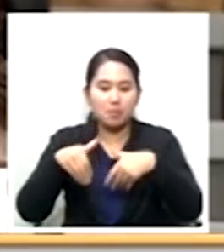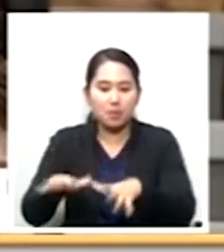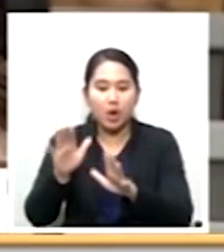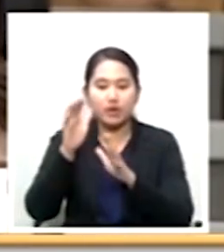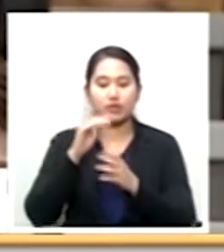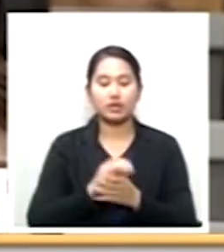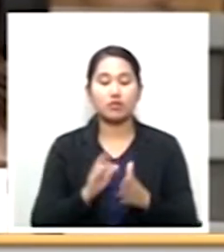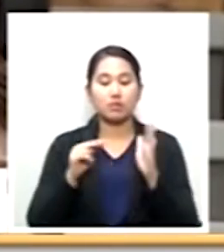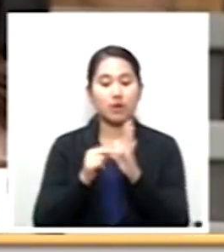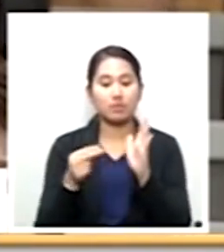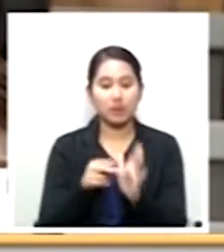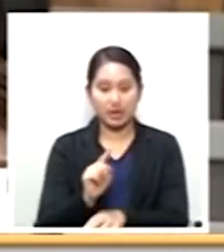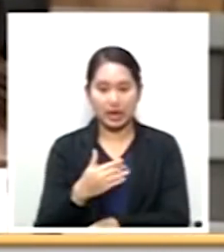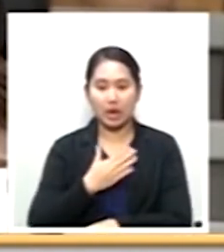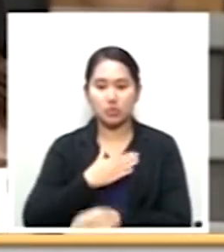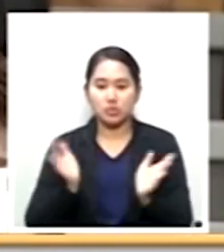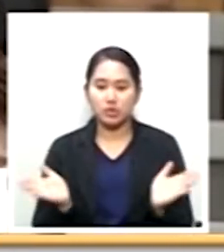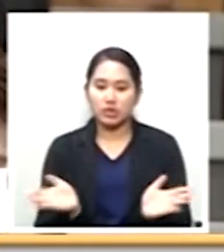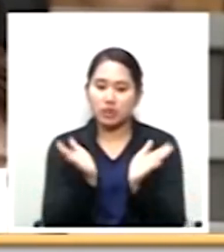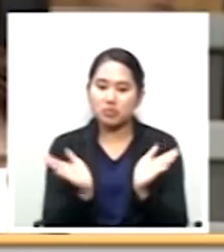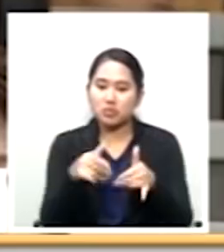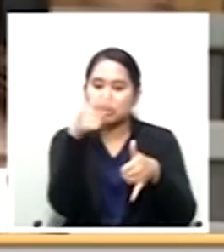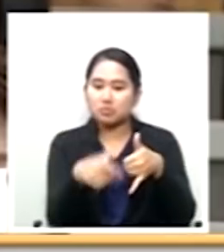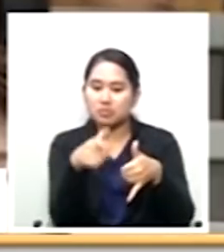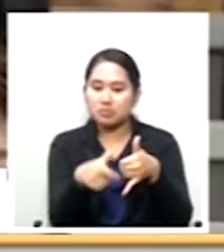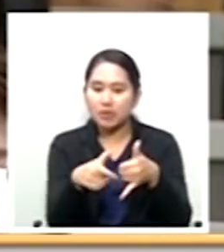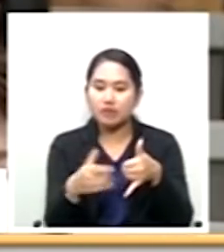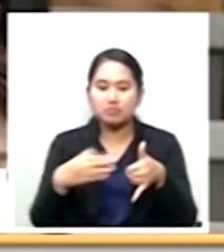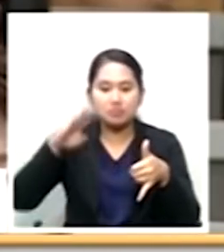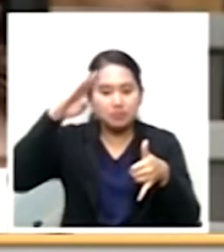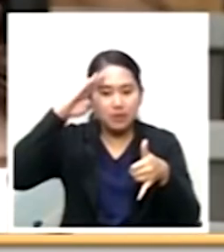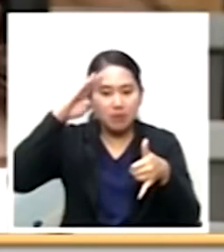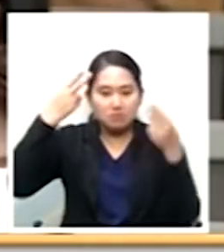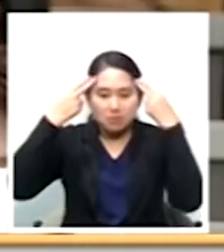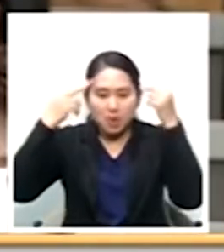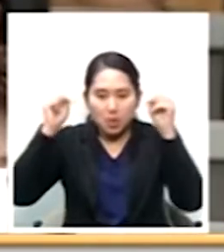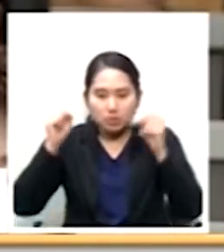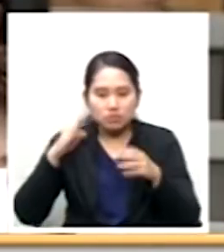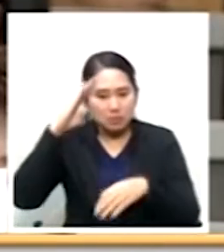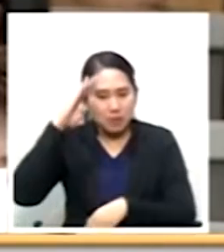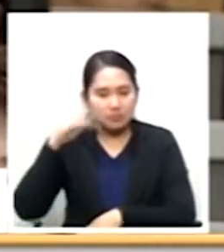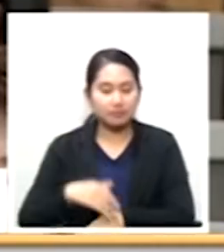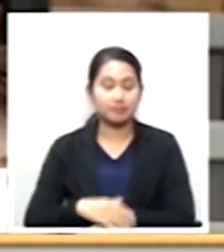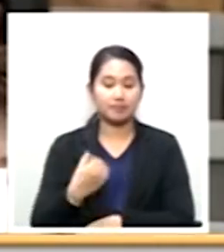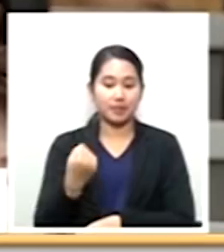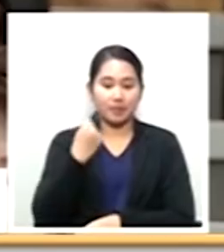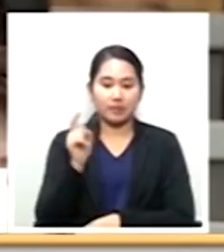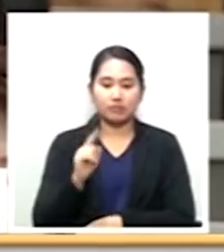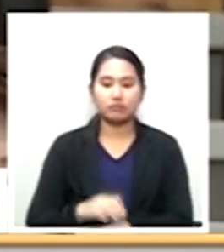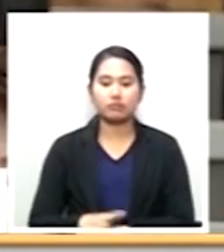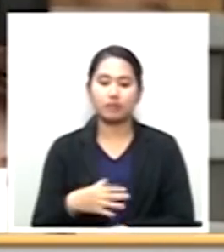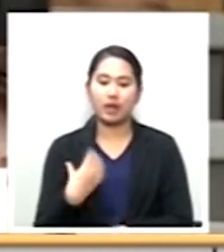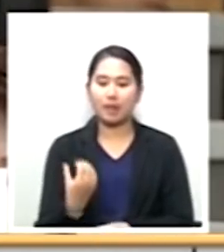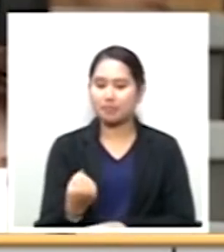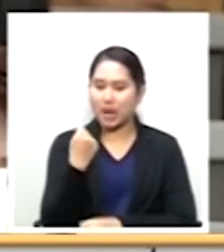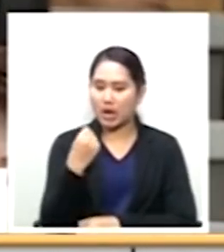ก็เท่ากับว่าเรากำลังสนับสนุนนิสัยการใช้อำนาจของท่านพลเอกประยุทธ์ที่ยืนยันว่าอะไรก็จะใช้อำนา